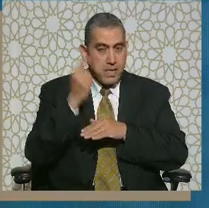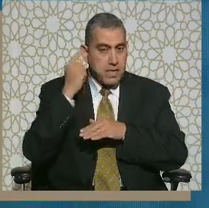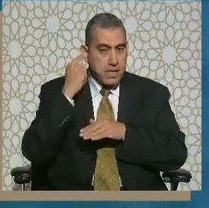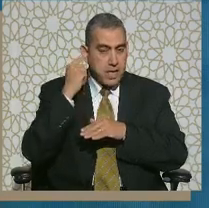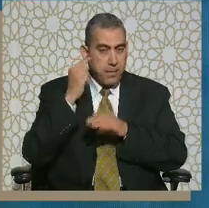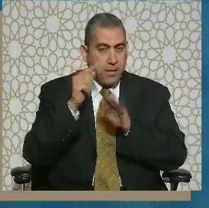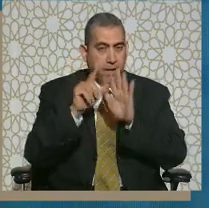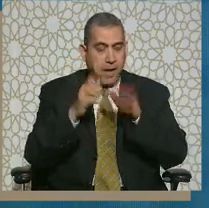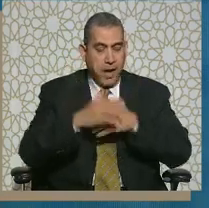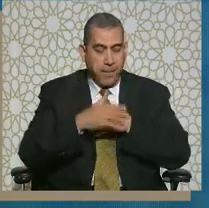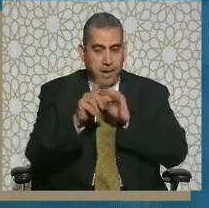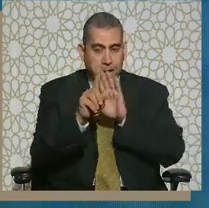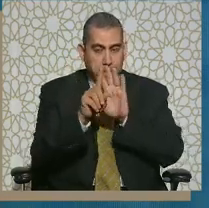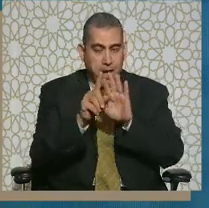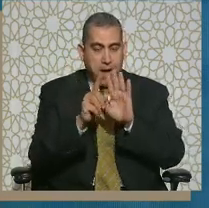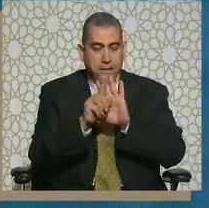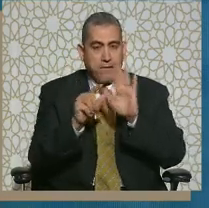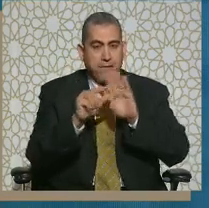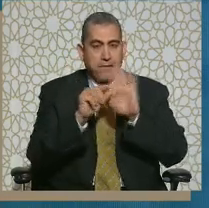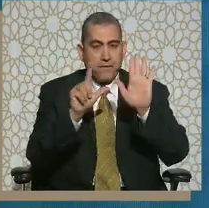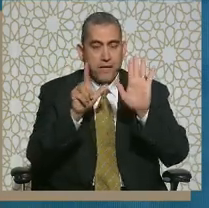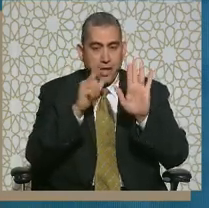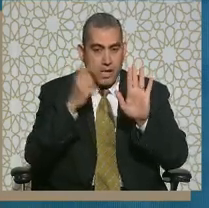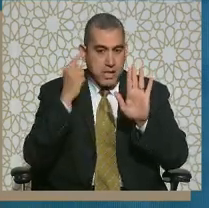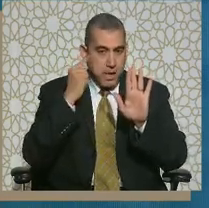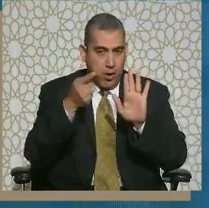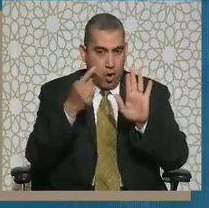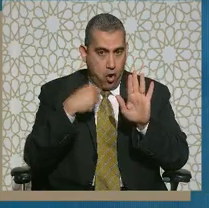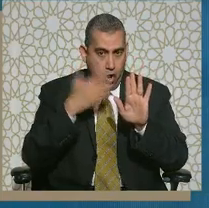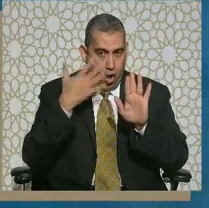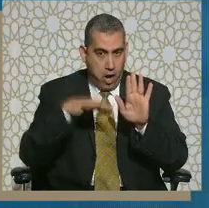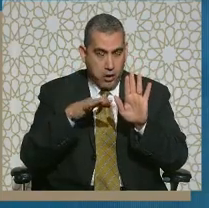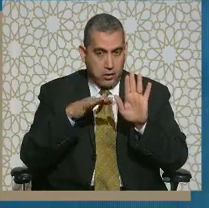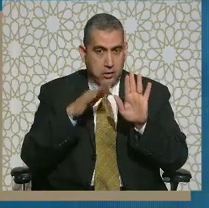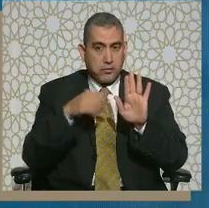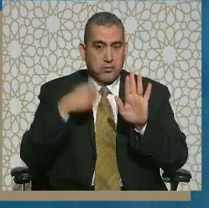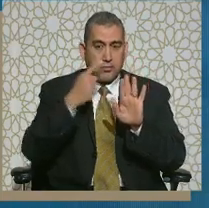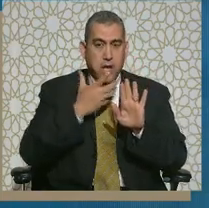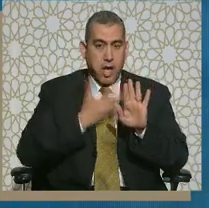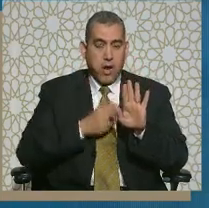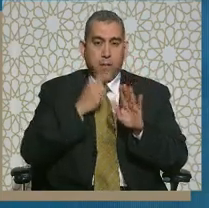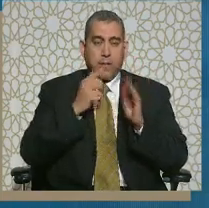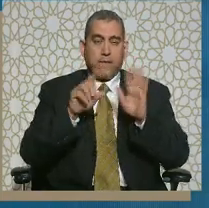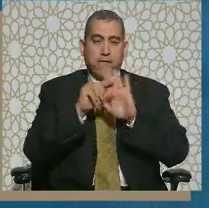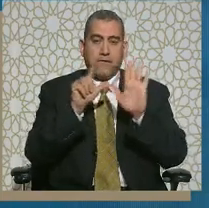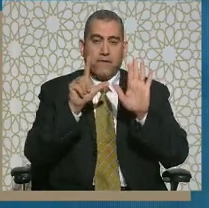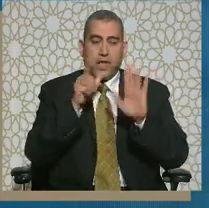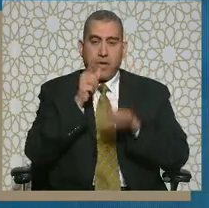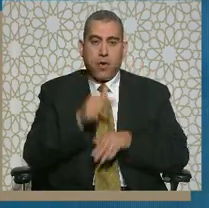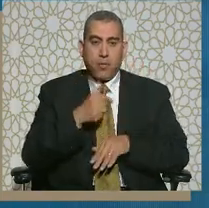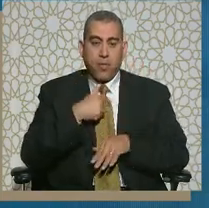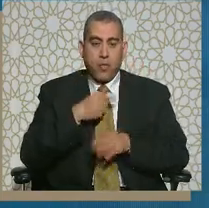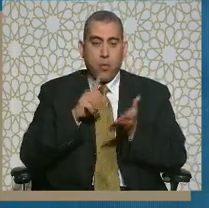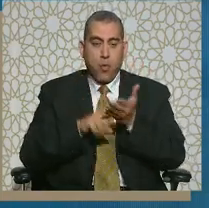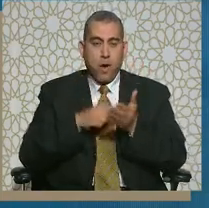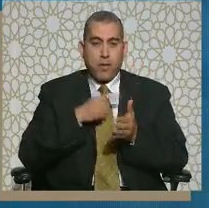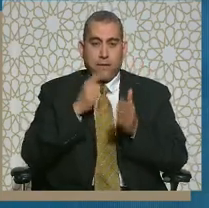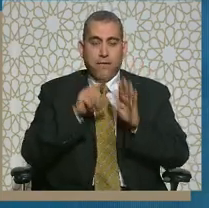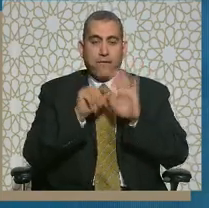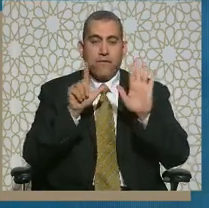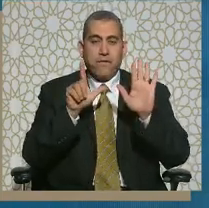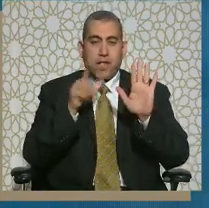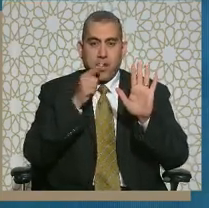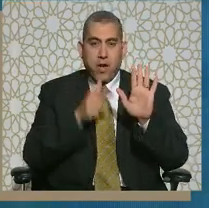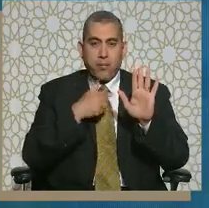لقراءه الفاتحه من الامام فبعد ما بيخلص الامام انت بقى بتقول طب انت دلوقتي انا واجب عل ان انا اقرا الفاتحه